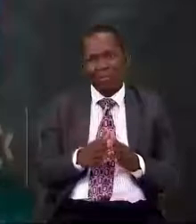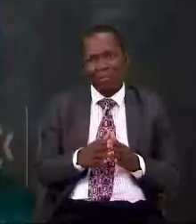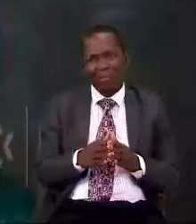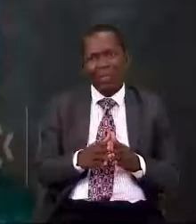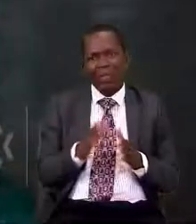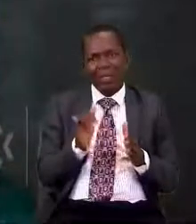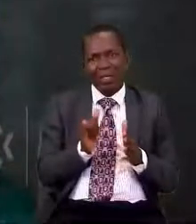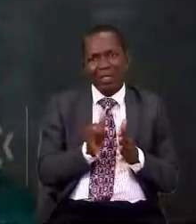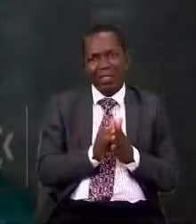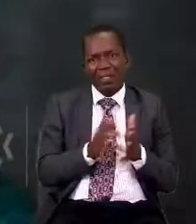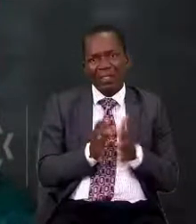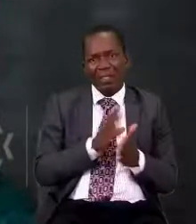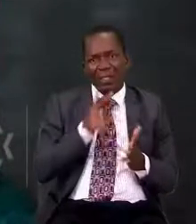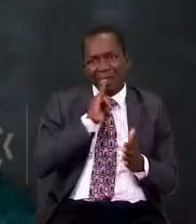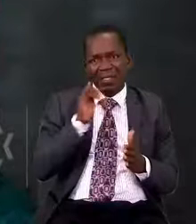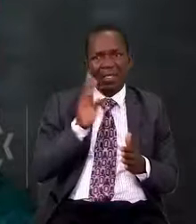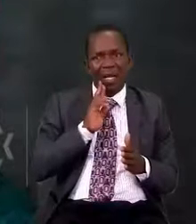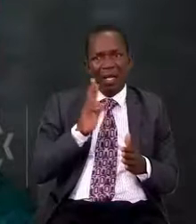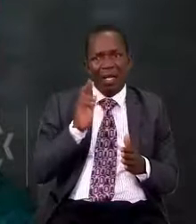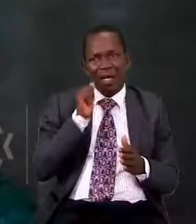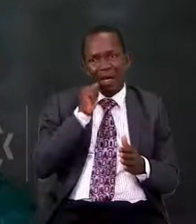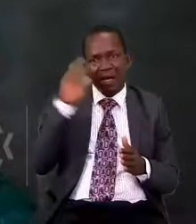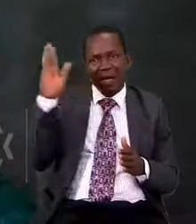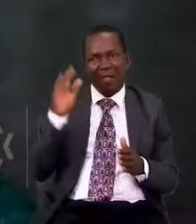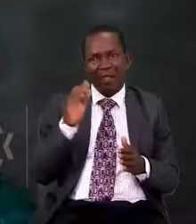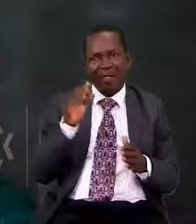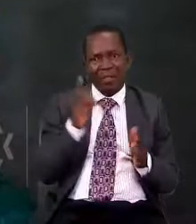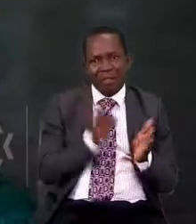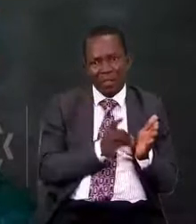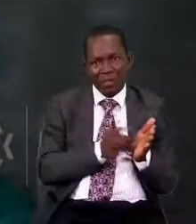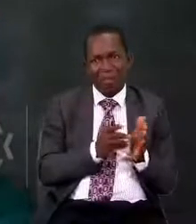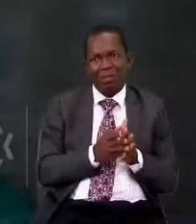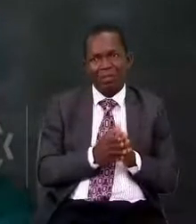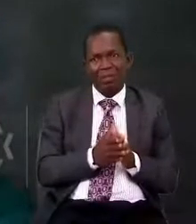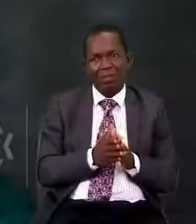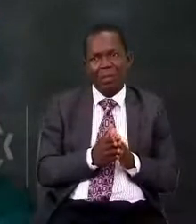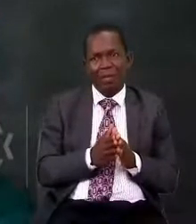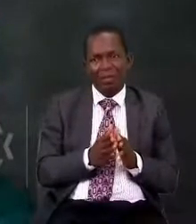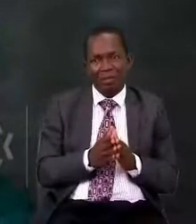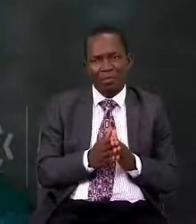suis à Kbo, c'est ma femme. On a eu 100 différents hôpitaux,